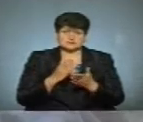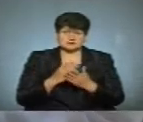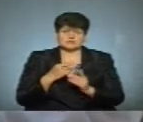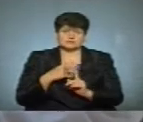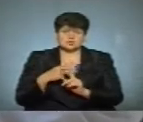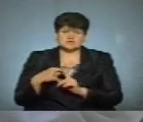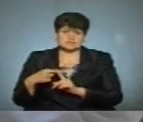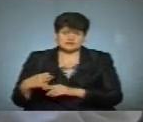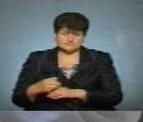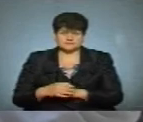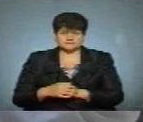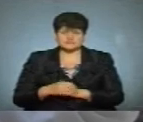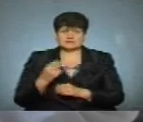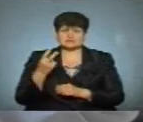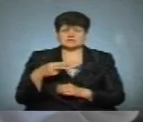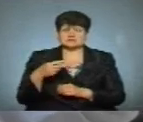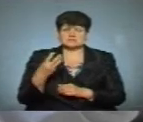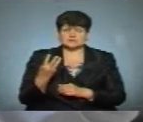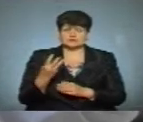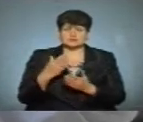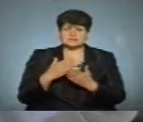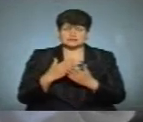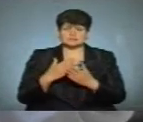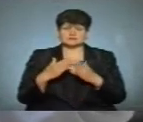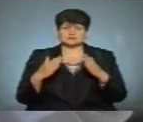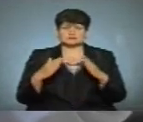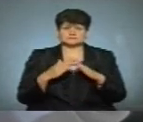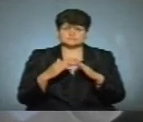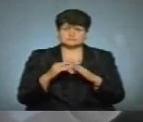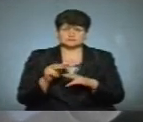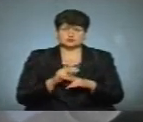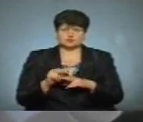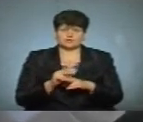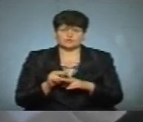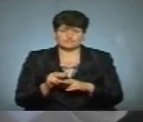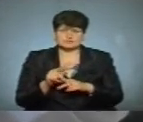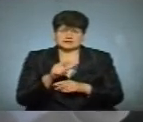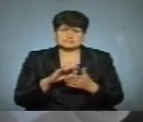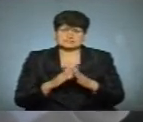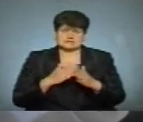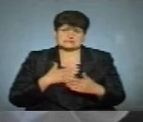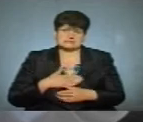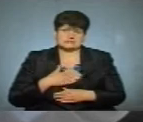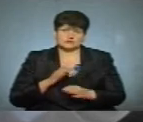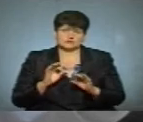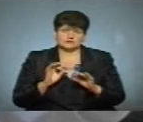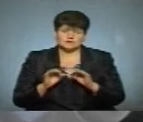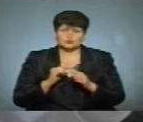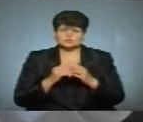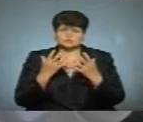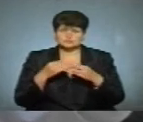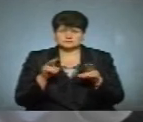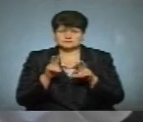позитивними. 23 з них знаходяться на амбулаторному лікуванні. Їх стан задовільний. Постійно щодня